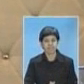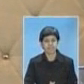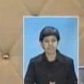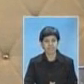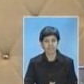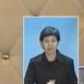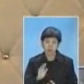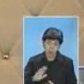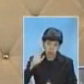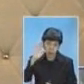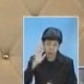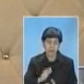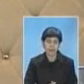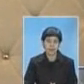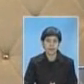ประท้วงเลยครับ